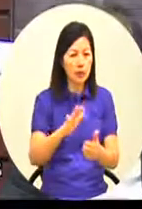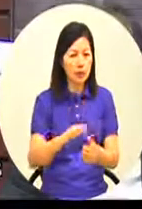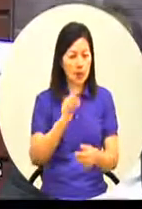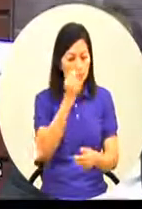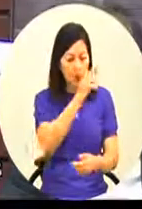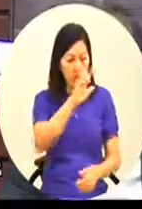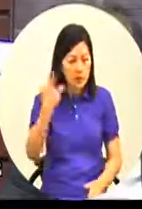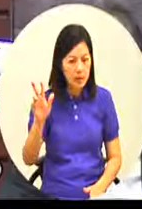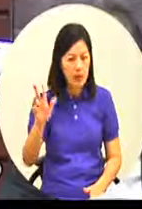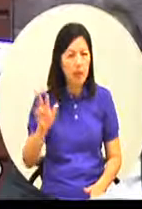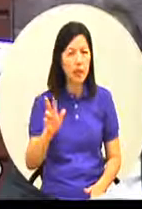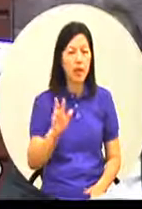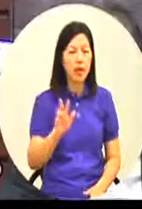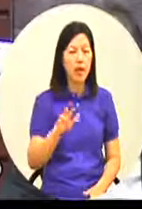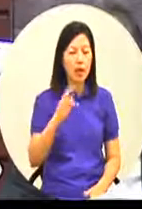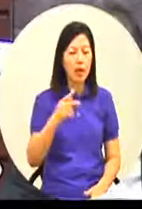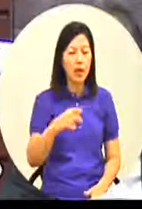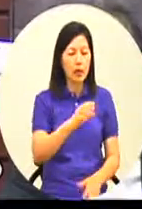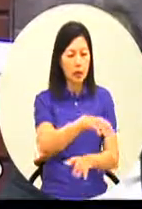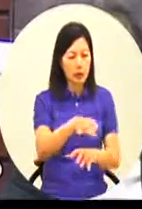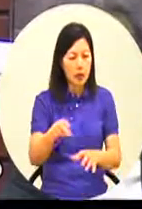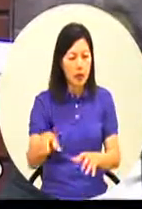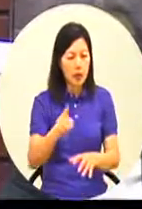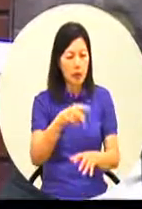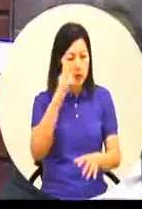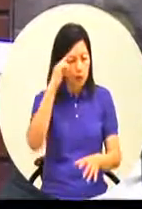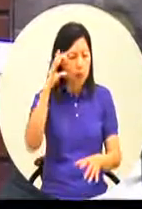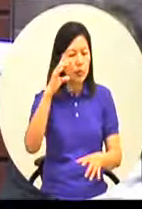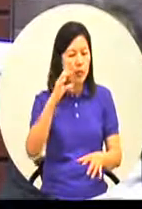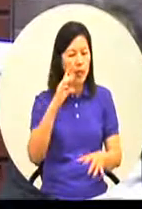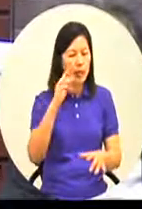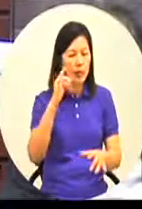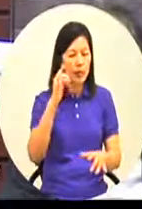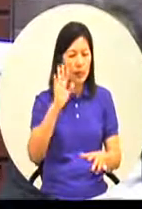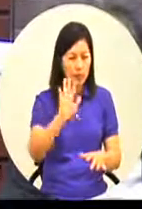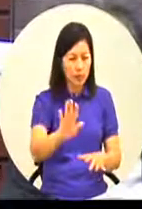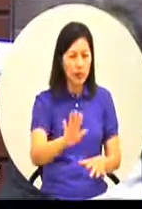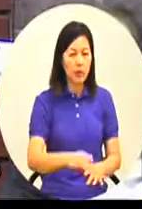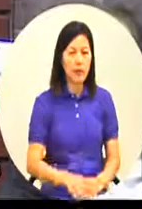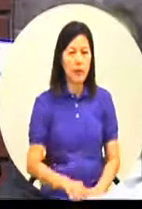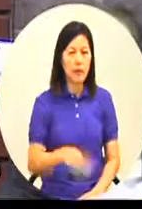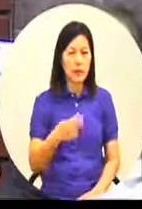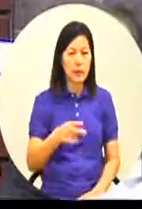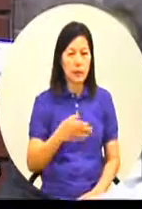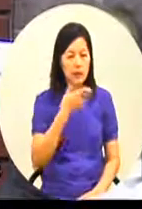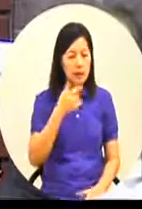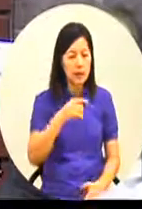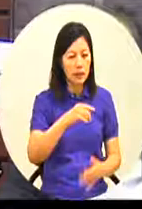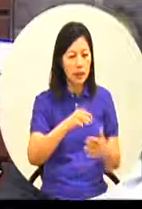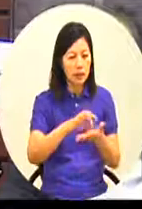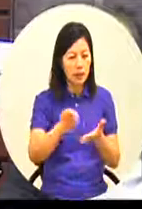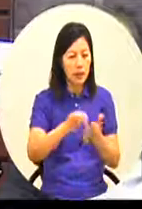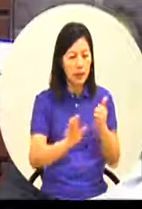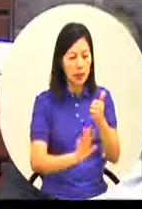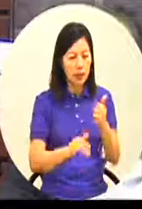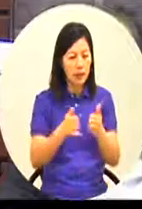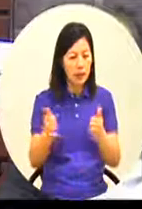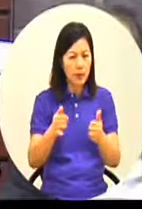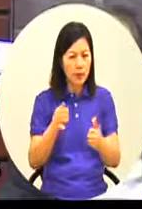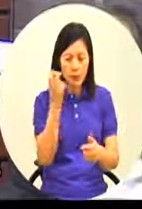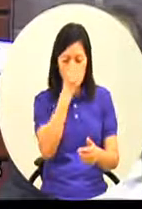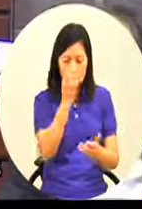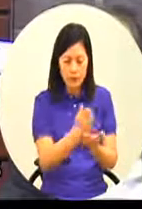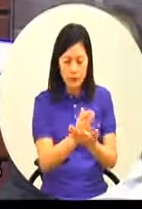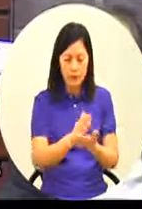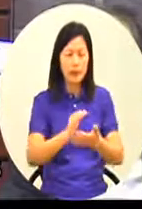色，或整个区块有一些创意的部分，啊，我们就是用利用这个委员会来做一个审议。这个意思就